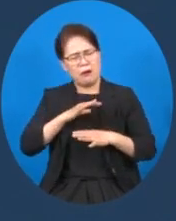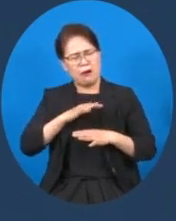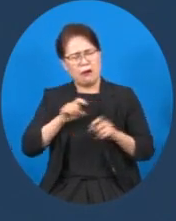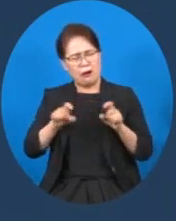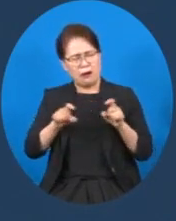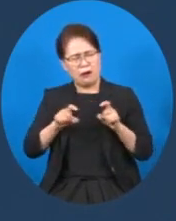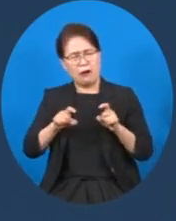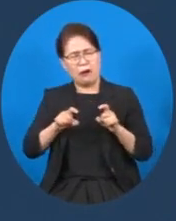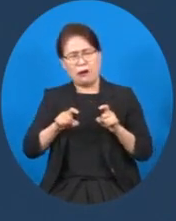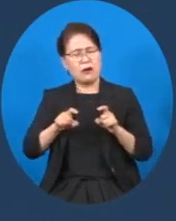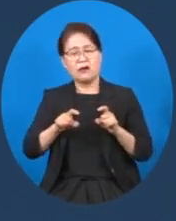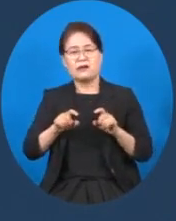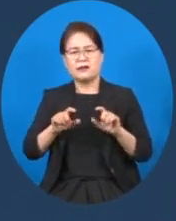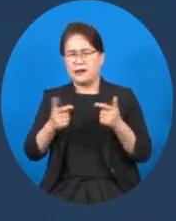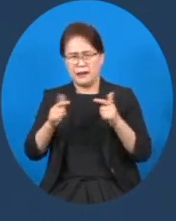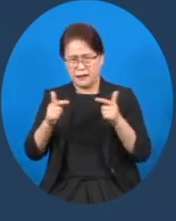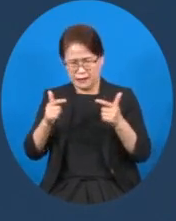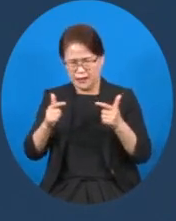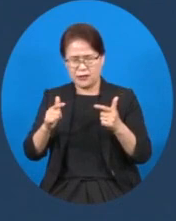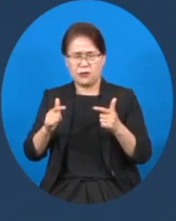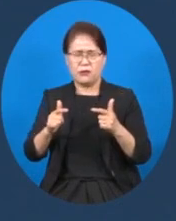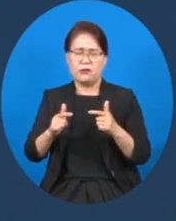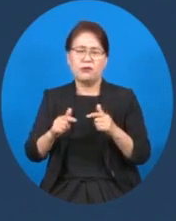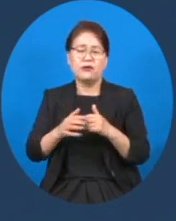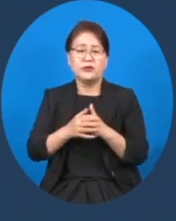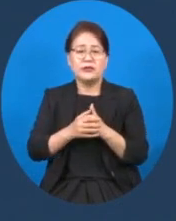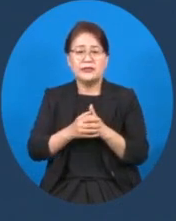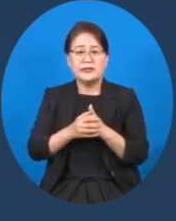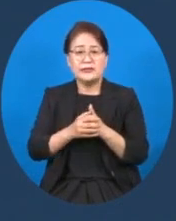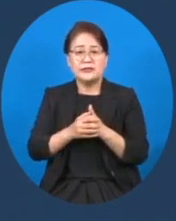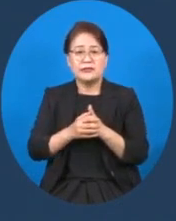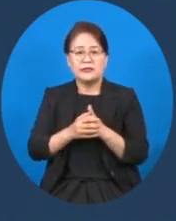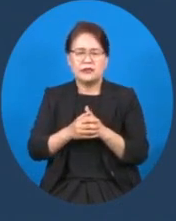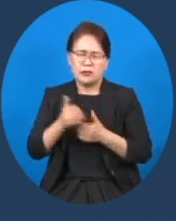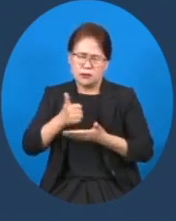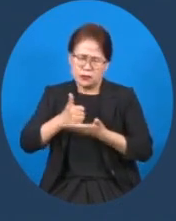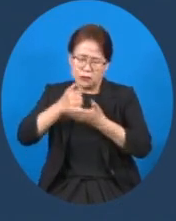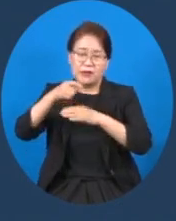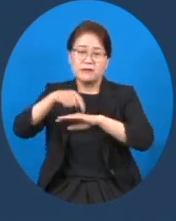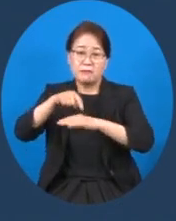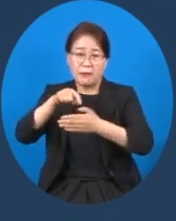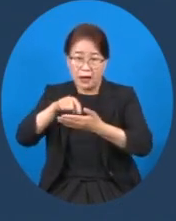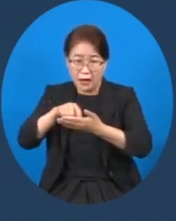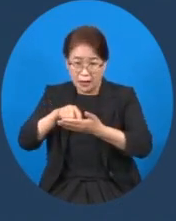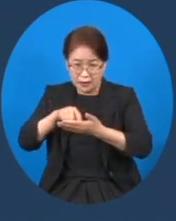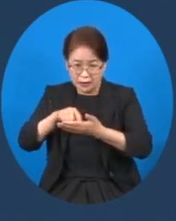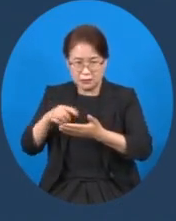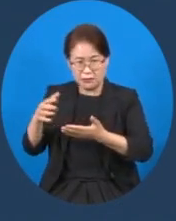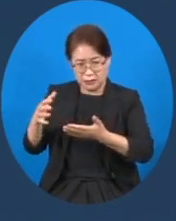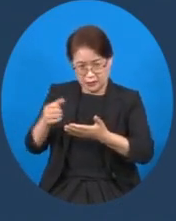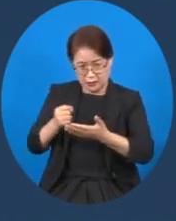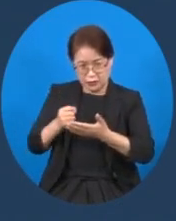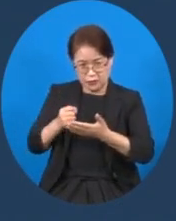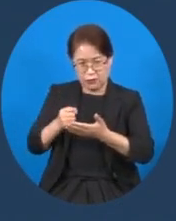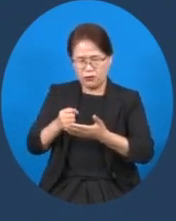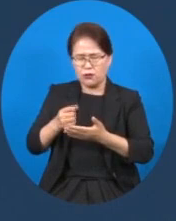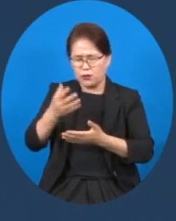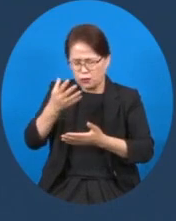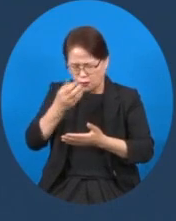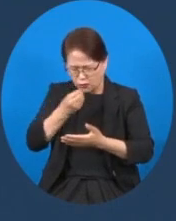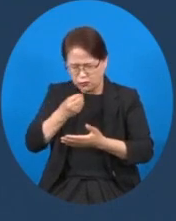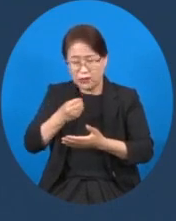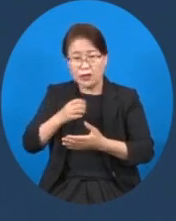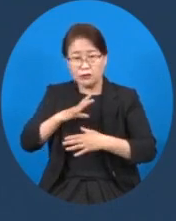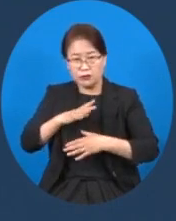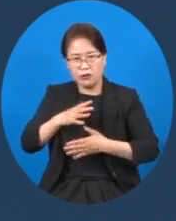떨고 공포감을 가지고 대하는 그런 정도가 아니라 존경하는 마음에서부터 우러나오는 거룩한